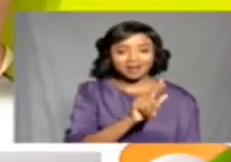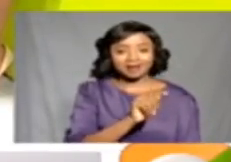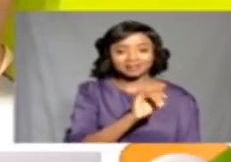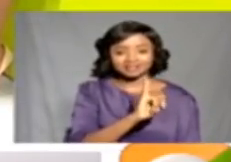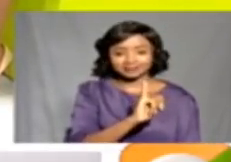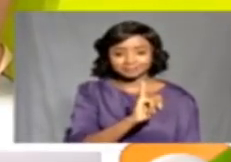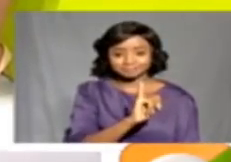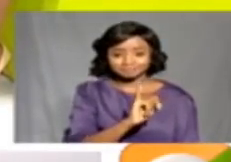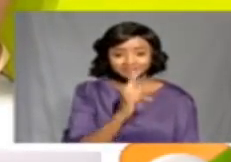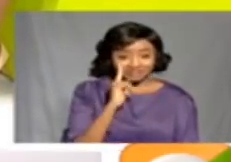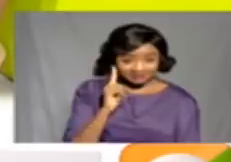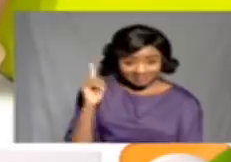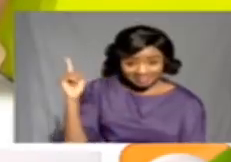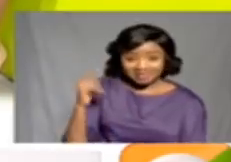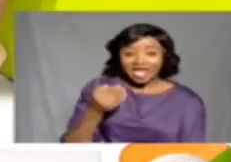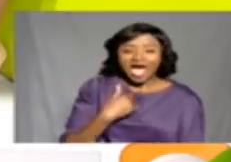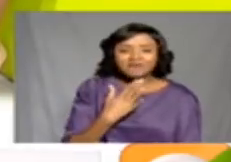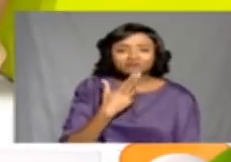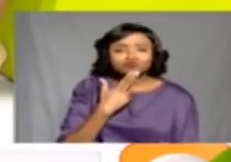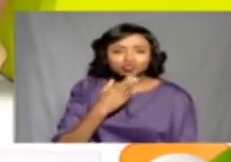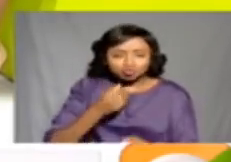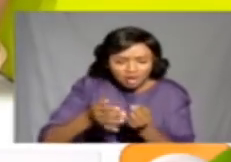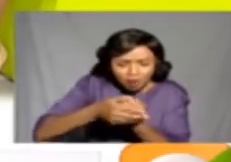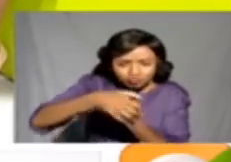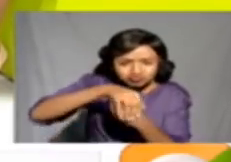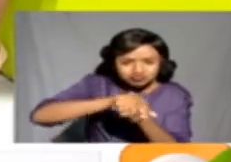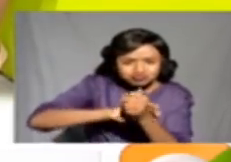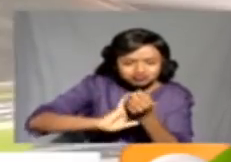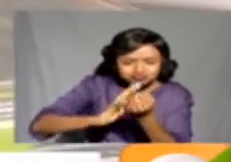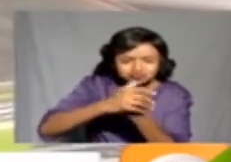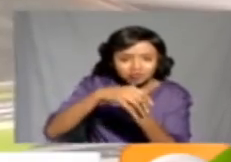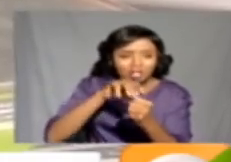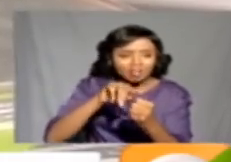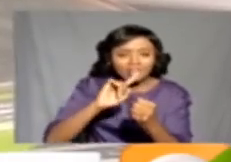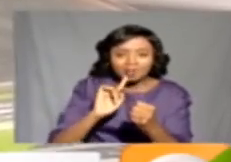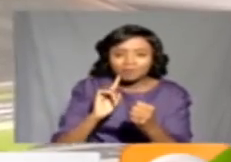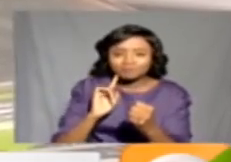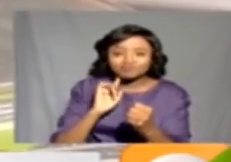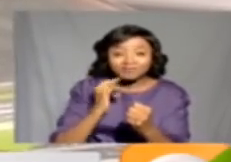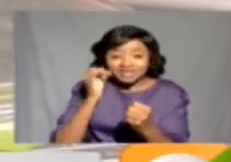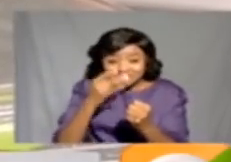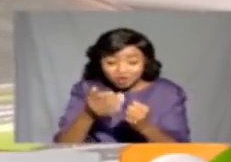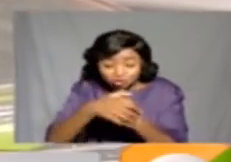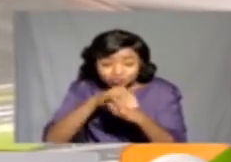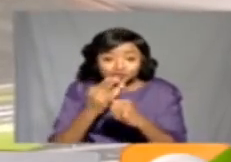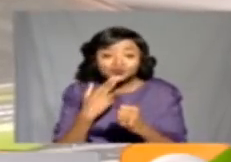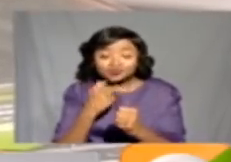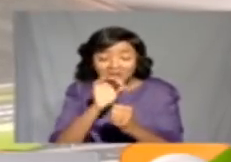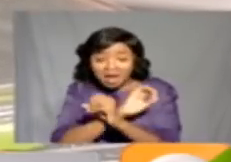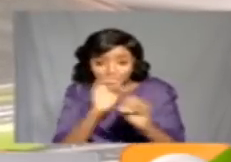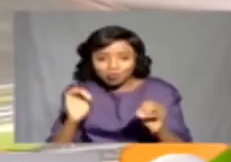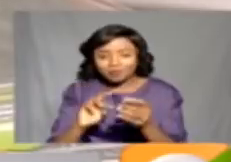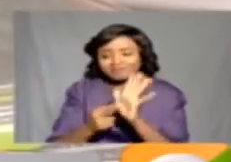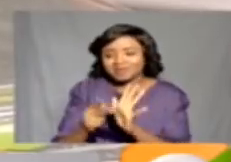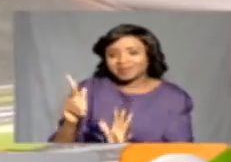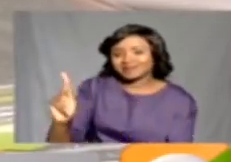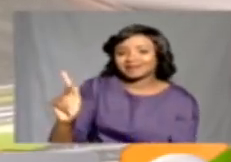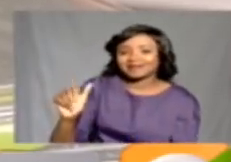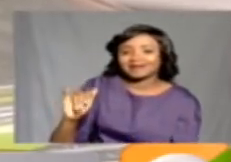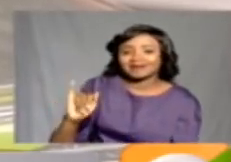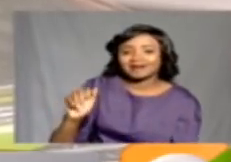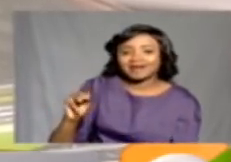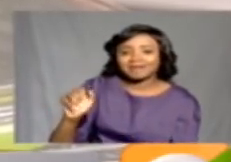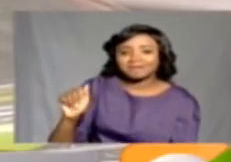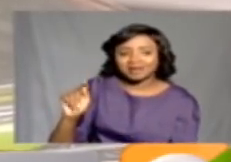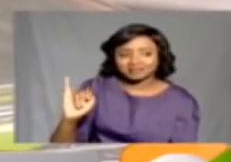shira. Hizo zenye sukari juu ndio kaimati za shira. Na kama hazina sukari juu ni kaimati. Ndo hizi